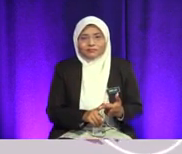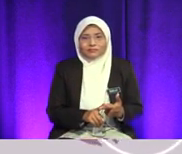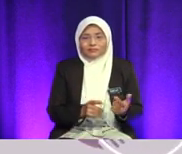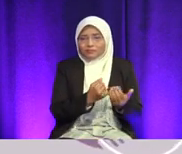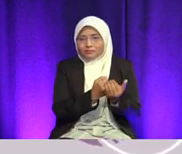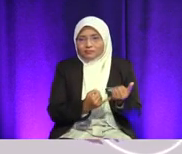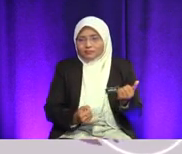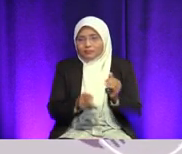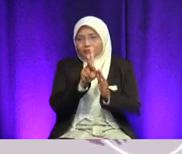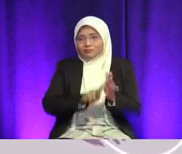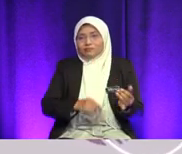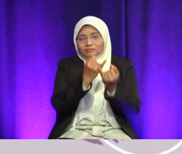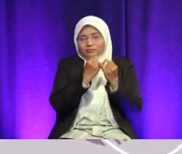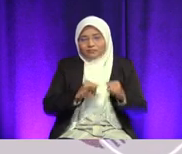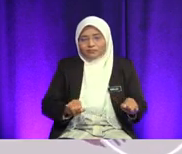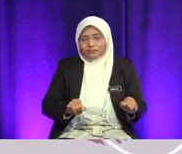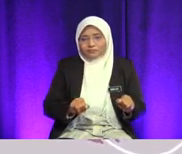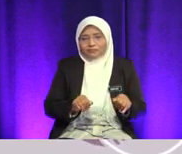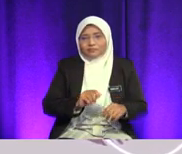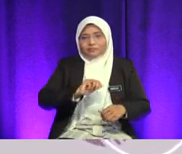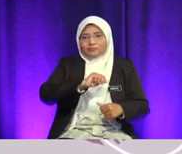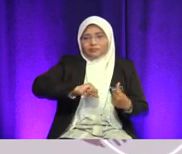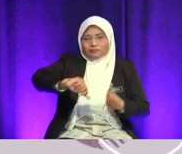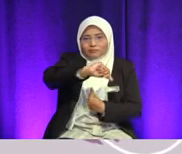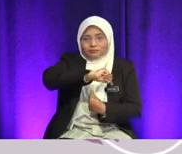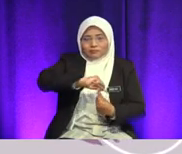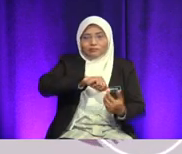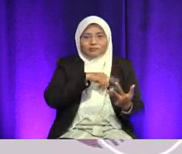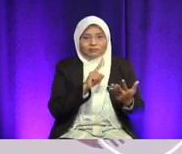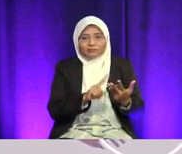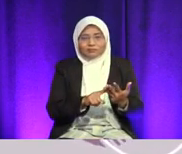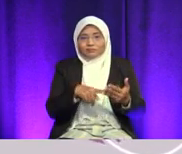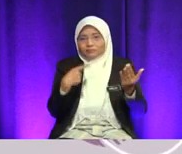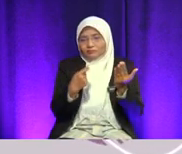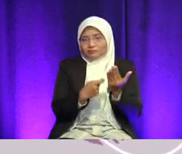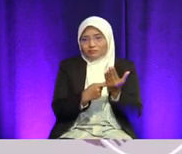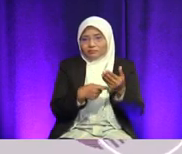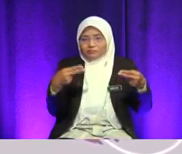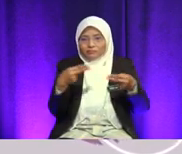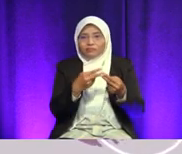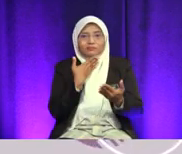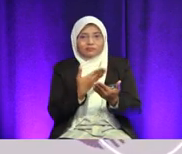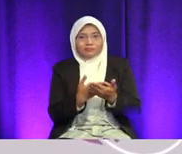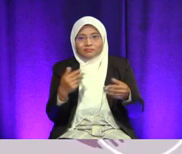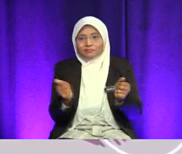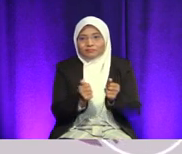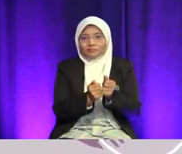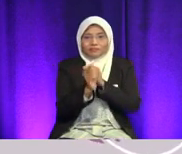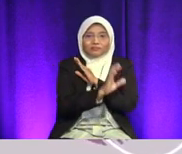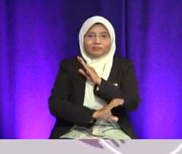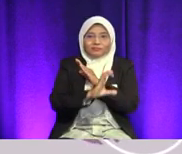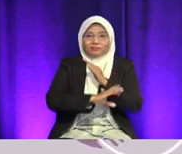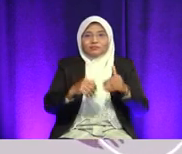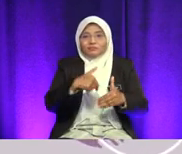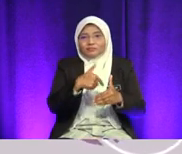Kesejahteraan Sosial dan akhir sekali meningkatkan kecemangan hubungan dengan dua negara Terima kasih Anwari